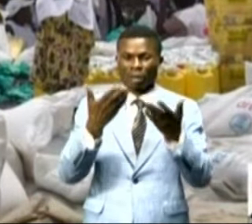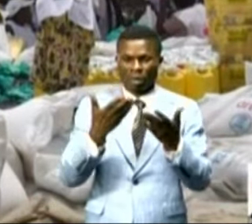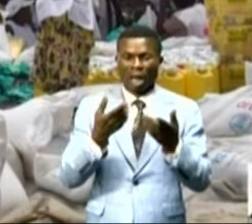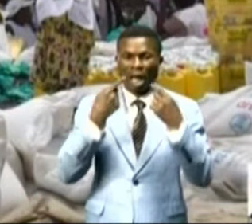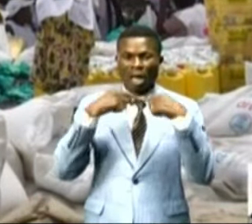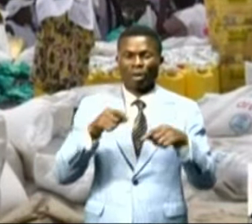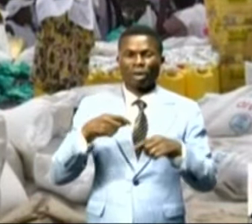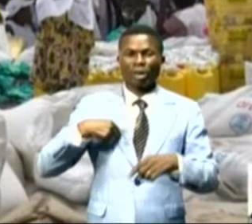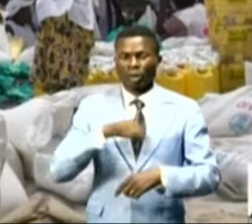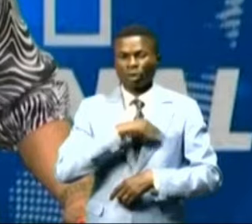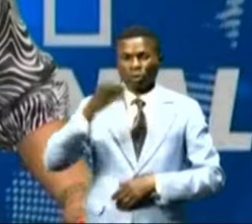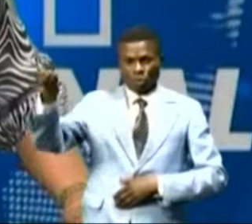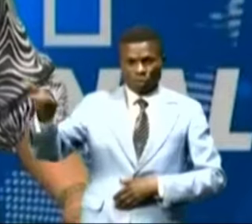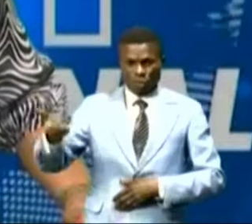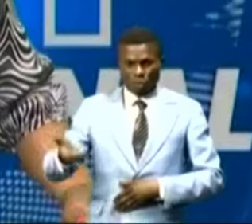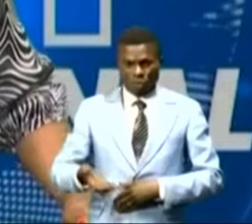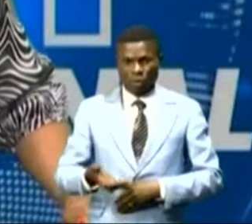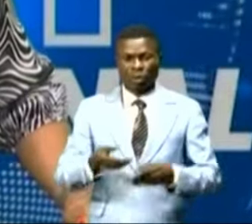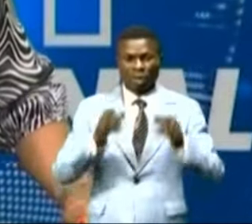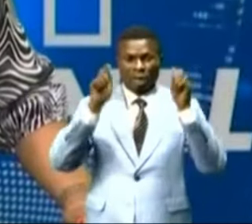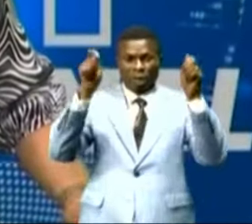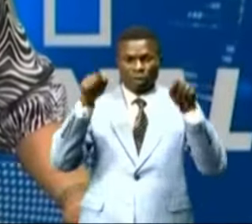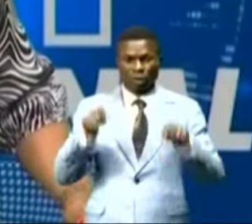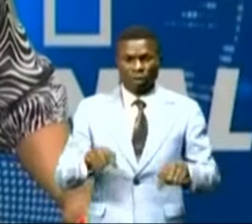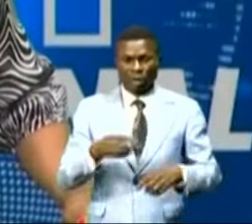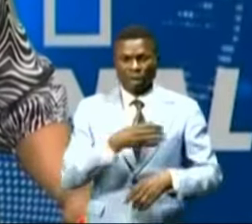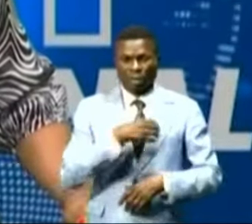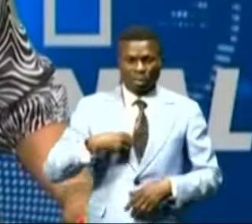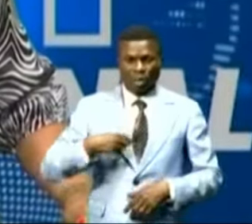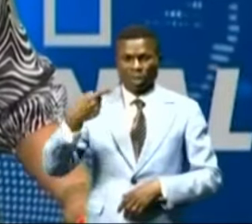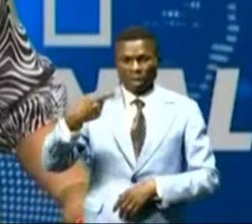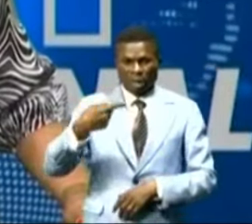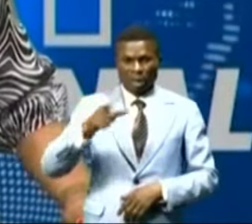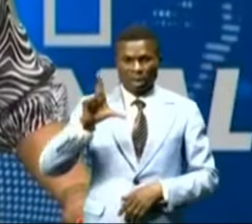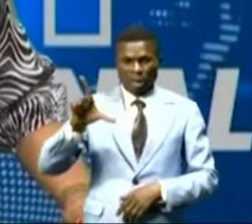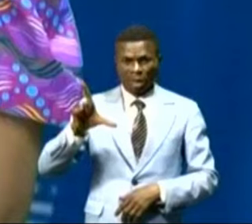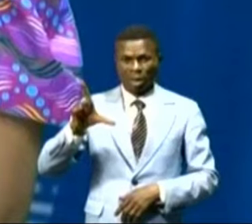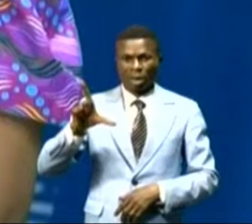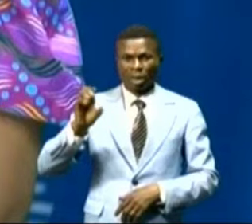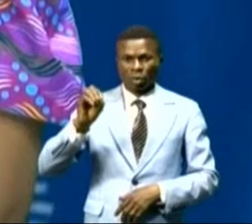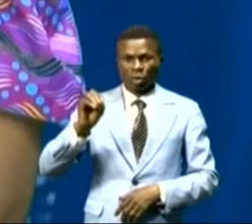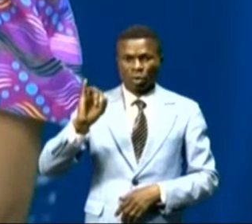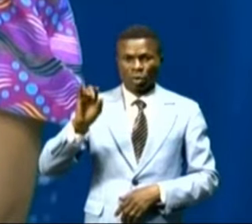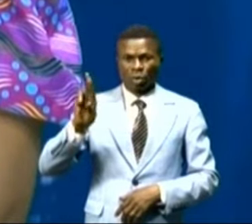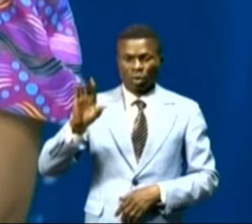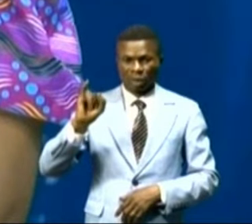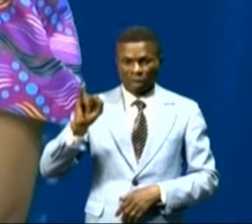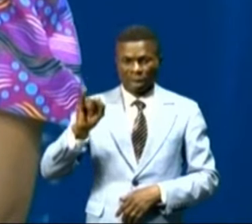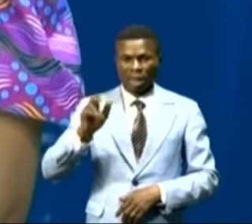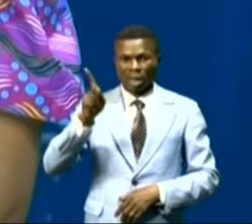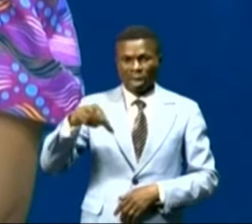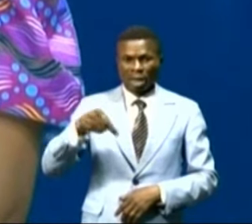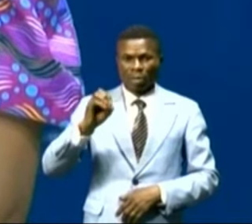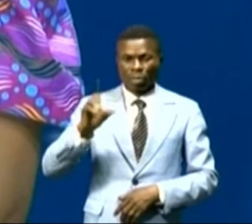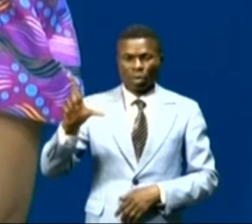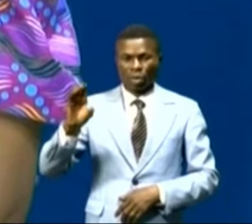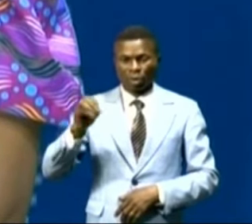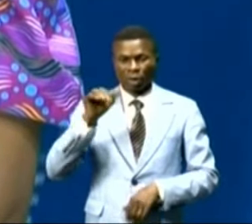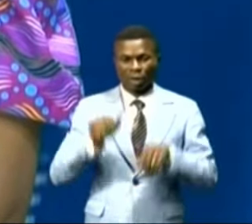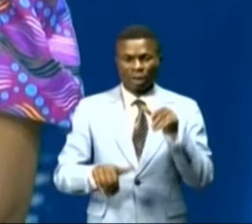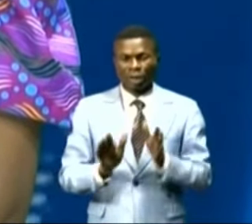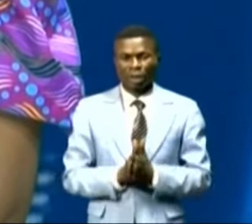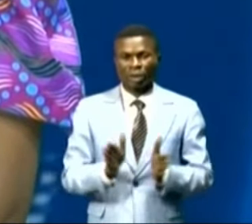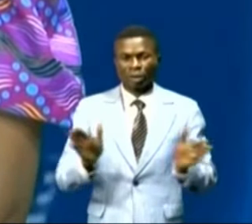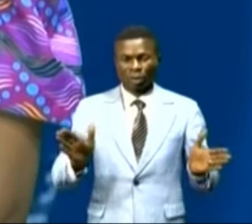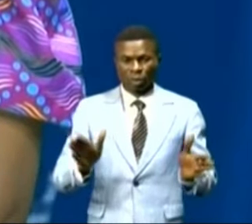que nous avons reçu dans ce journal Madame Gloria Lombo-Polo. Madame Gloria Lombo-Polo est secrétaire